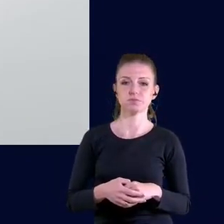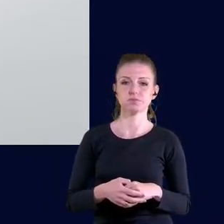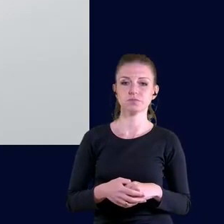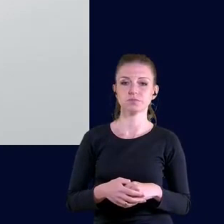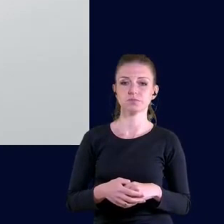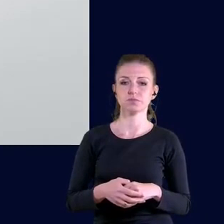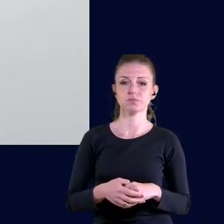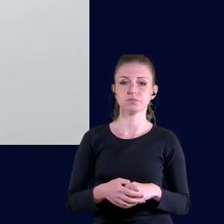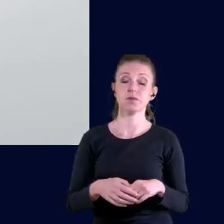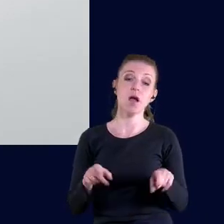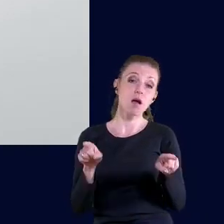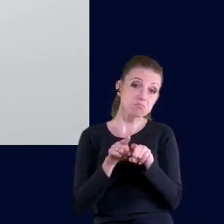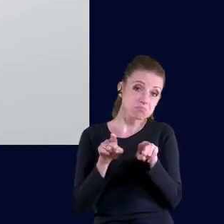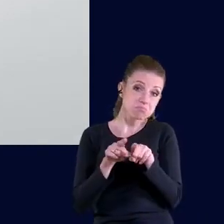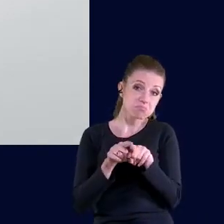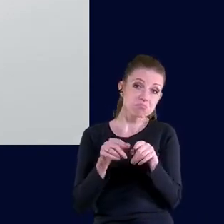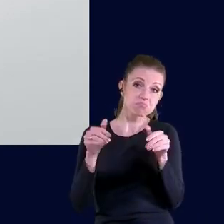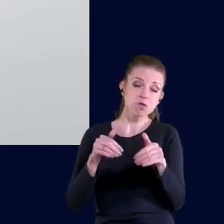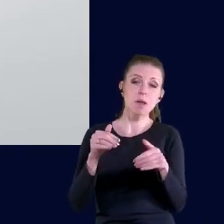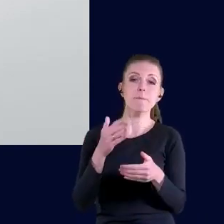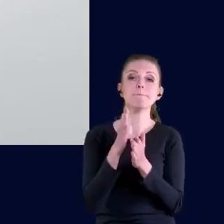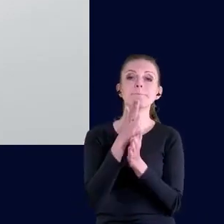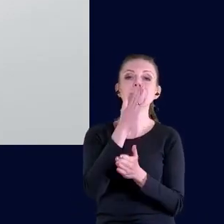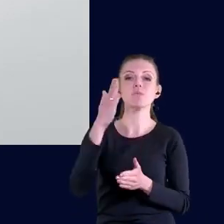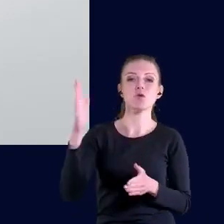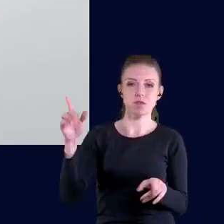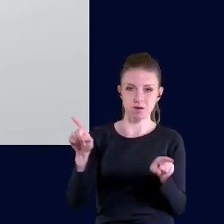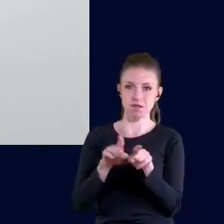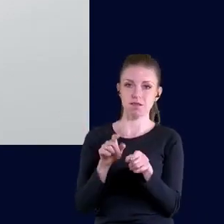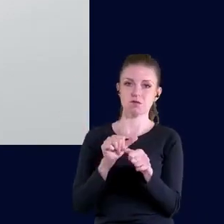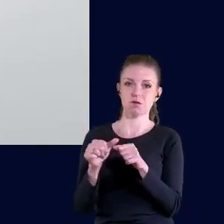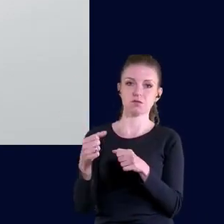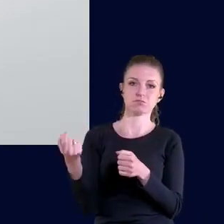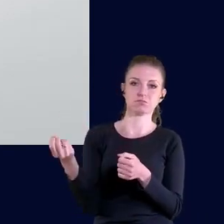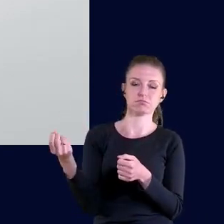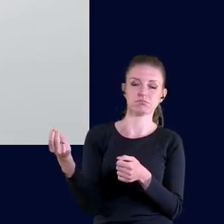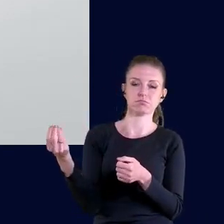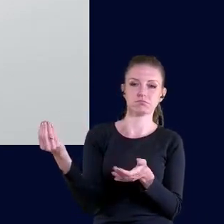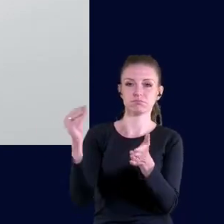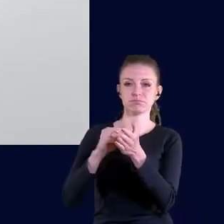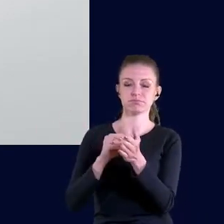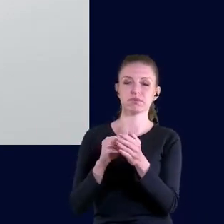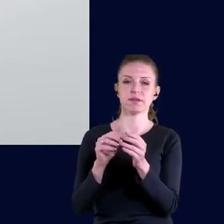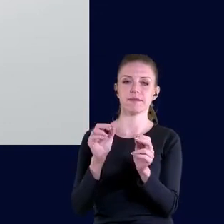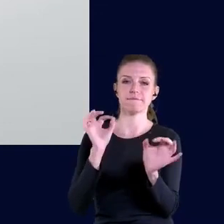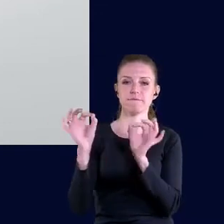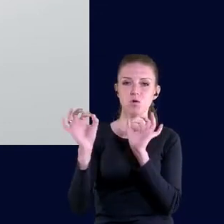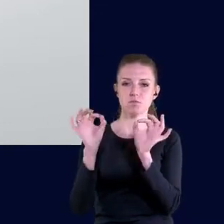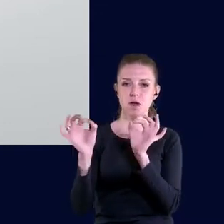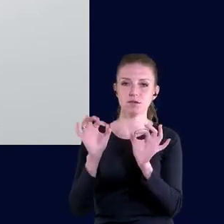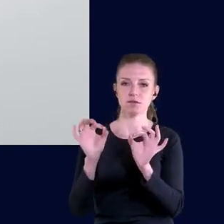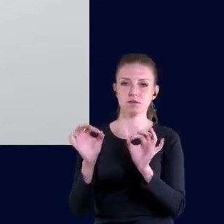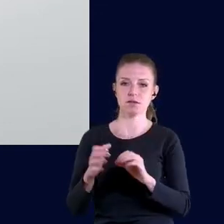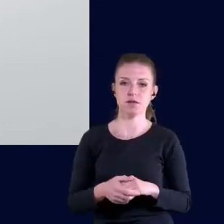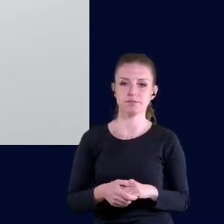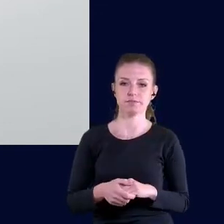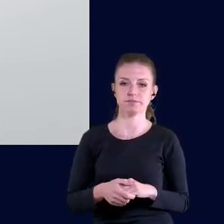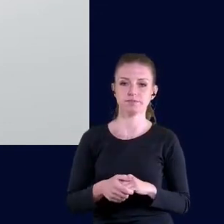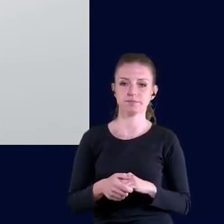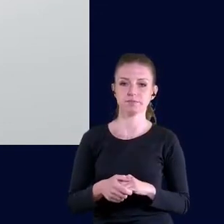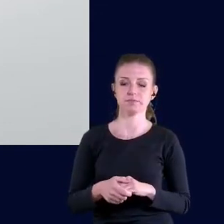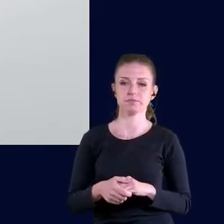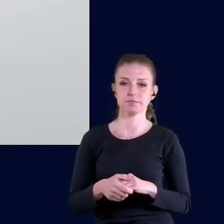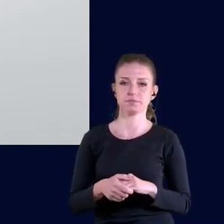Recorder informację o rozpoczęciu rekrutacji umieszczone są na stronie polskiego